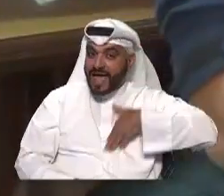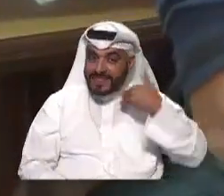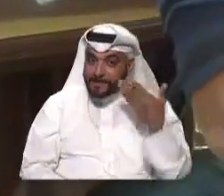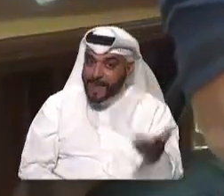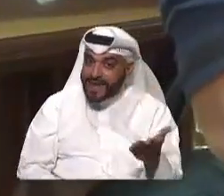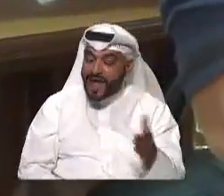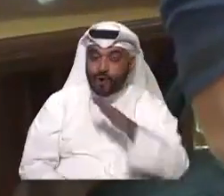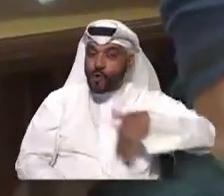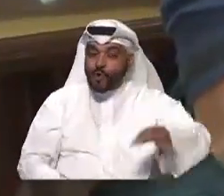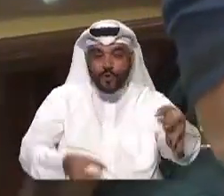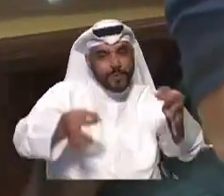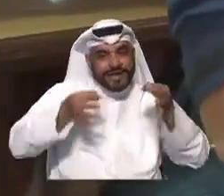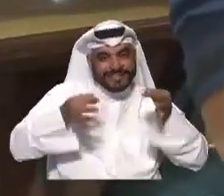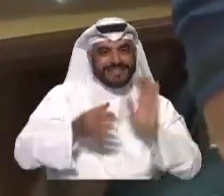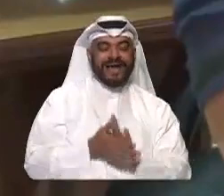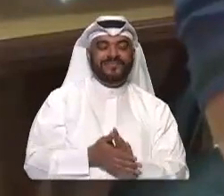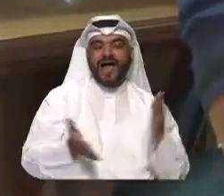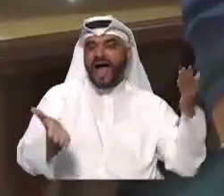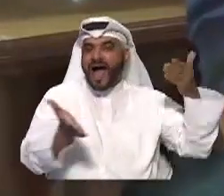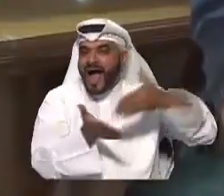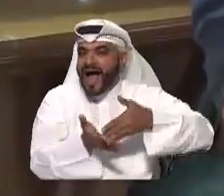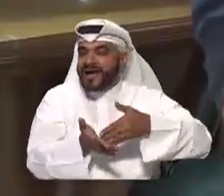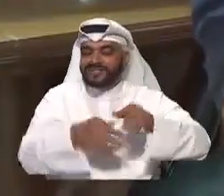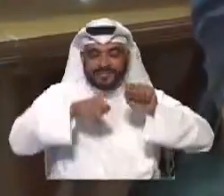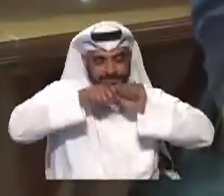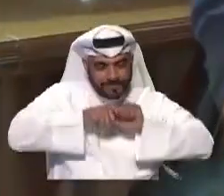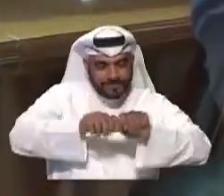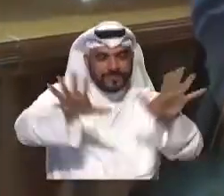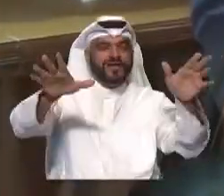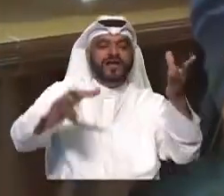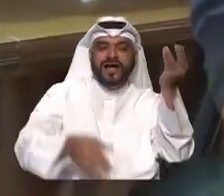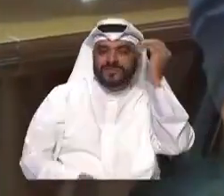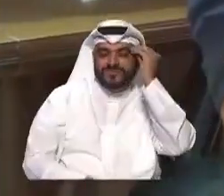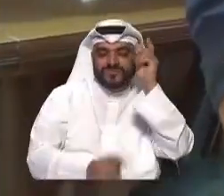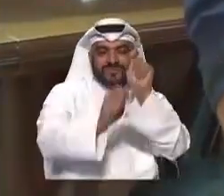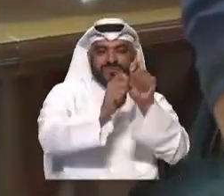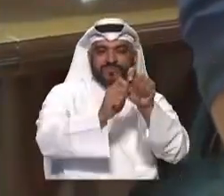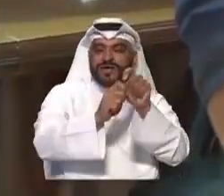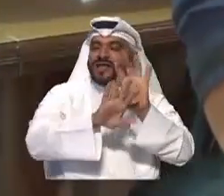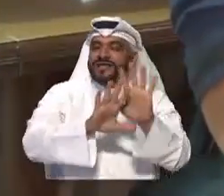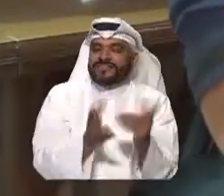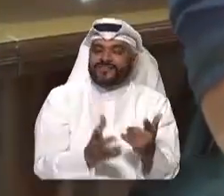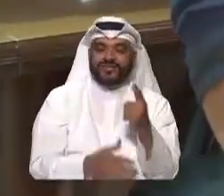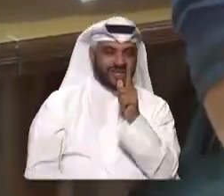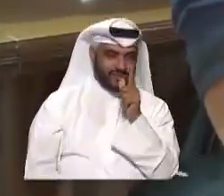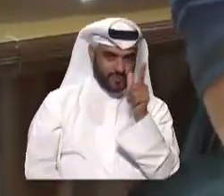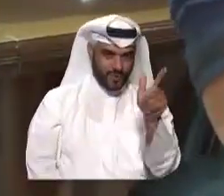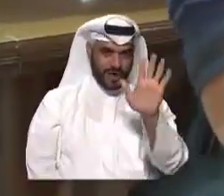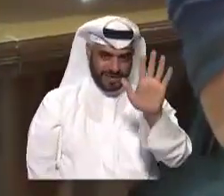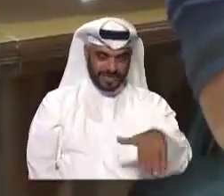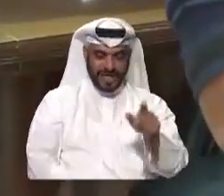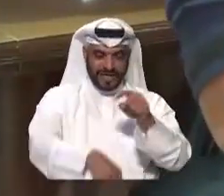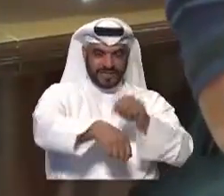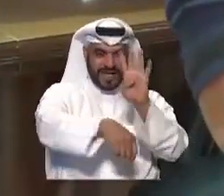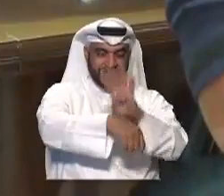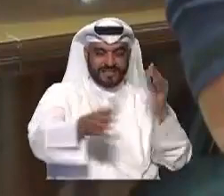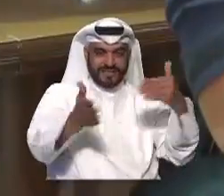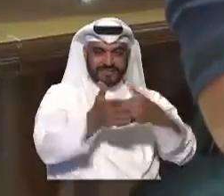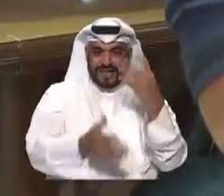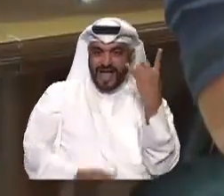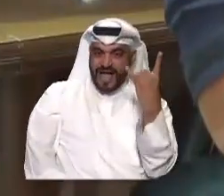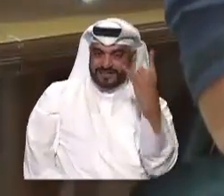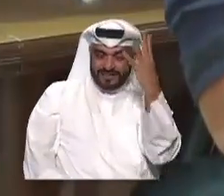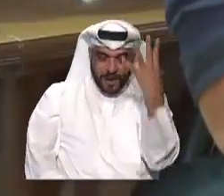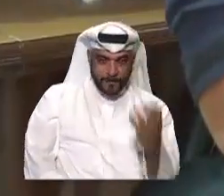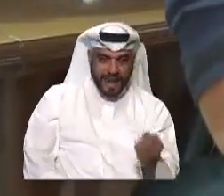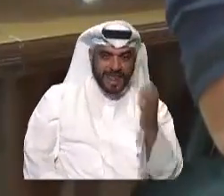إياد الحداد، يا ليت رسالة توجهها أخيرا من خلال اليوم وبد إن شاء الله سريان هذا التوقيت الجديد اللي يبدأ إن شاء الله من الساعة 4 إلى 10 مساء